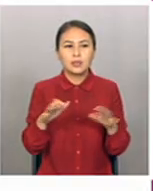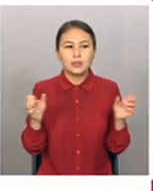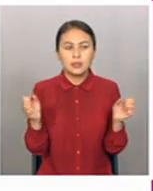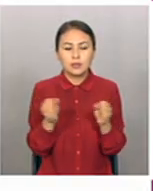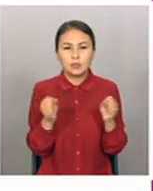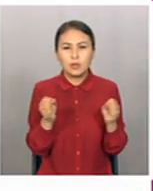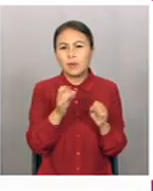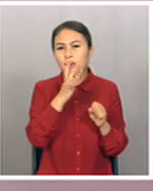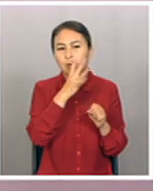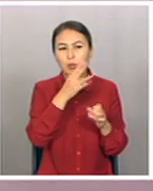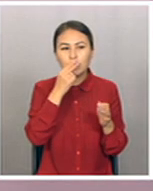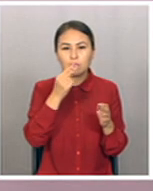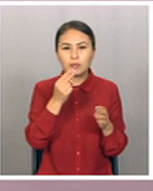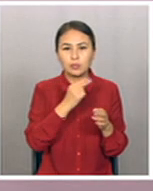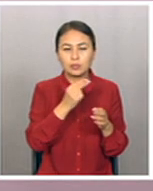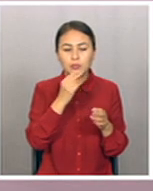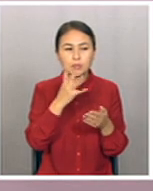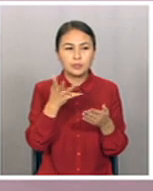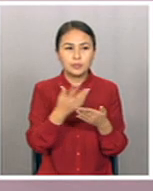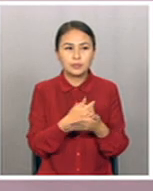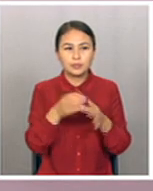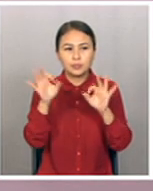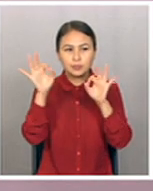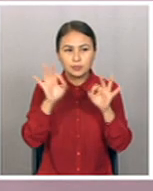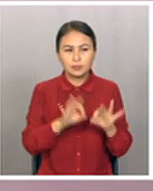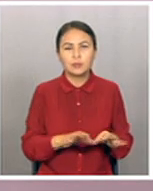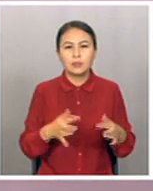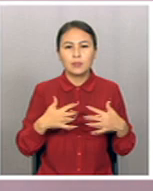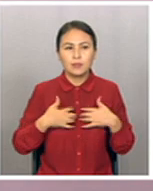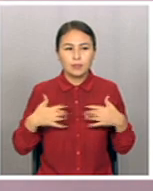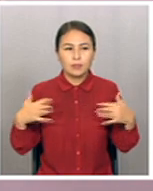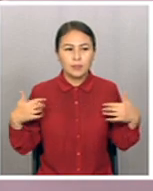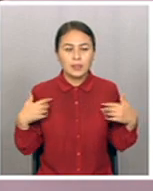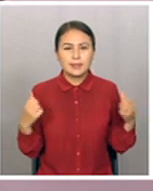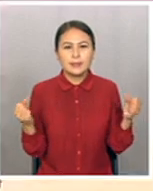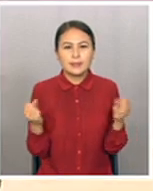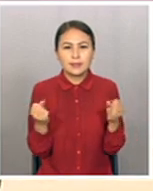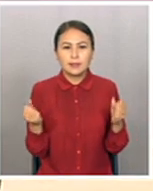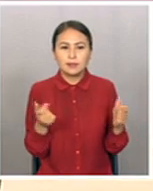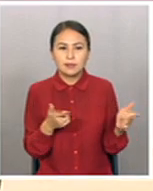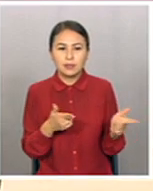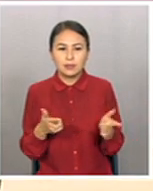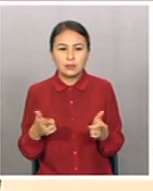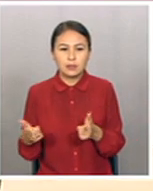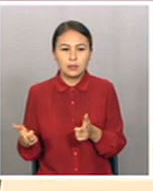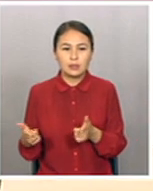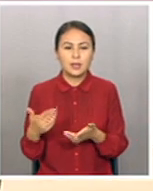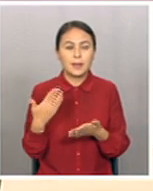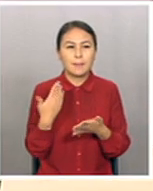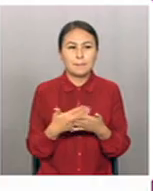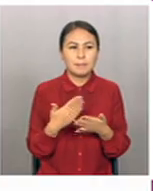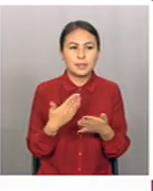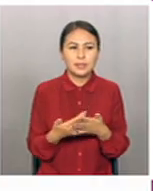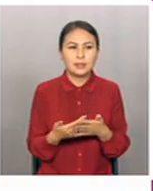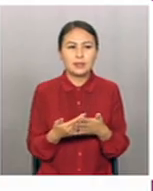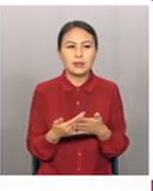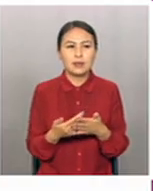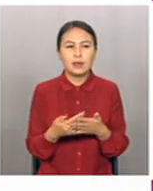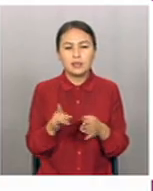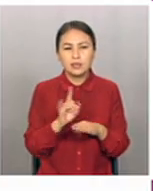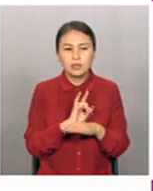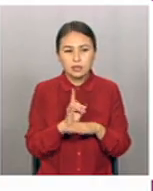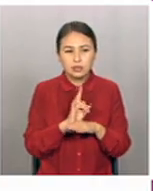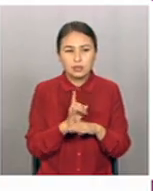шығады. Күзде жануарлар қысқа дайындалады. Мысалы, тиін,